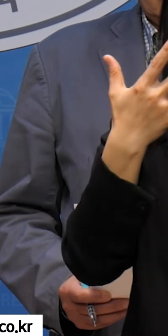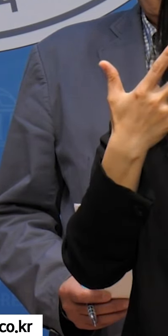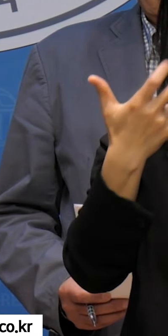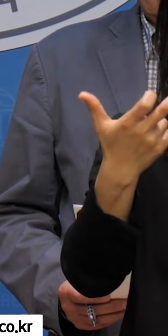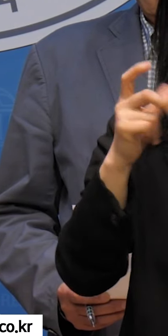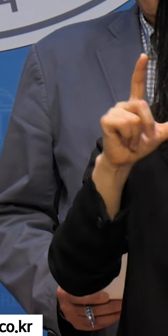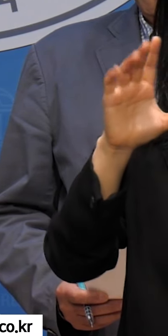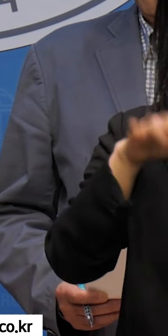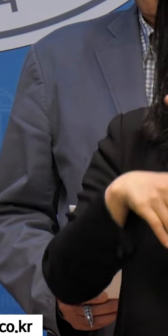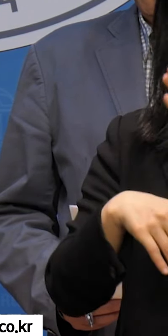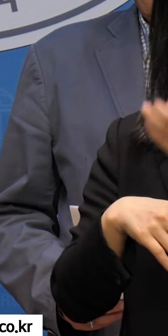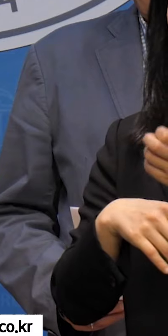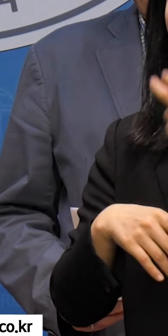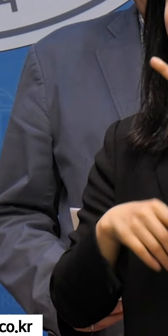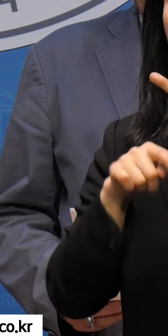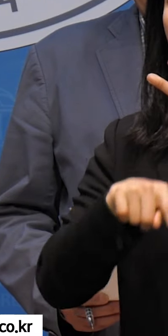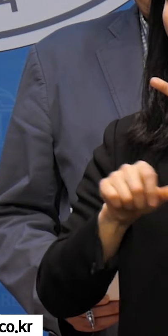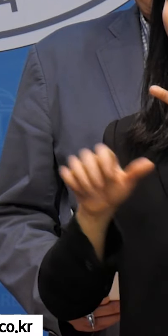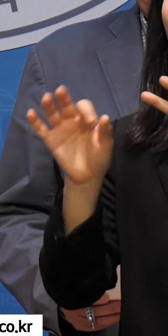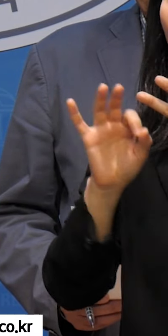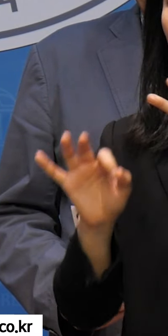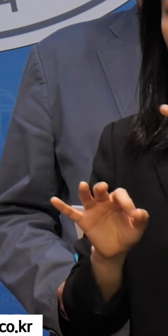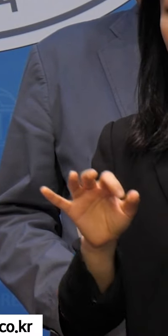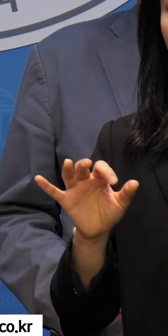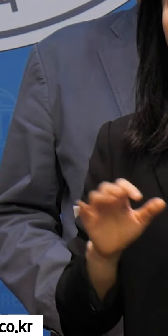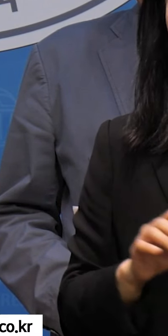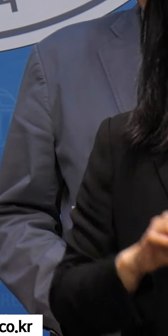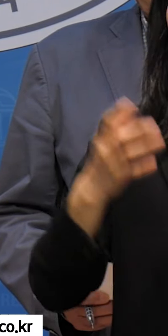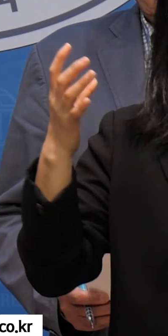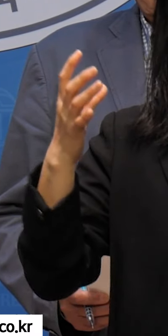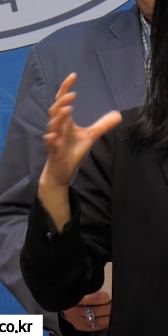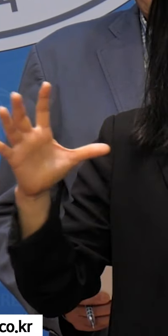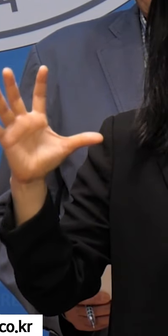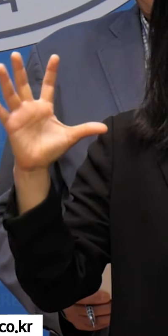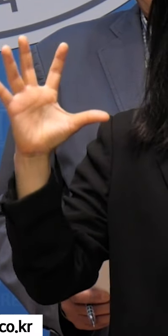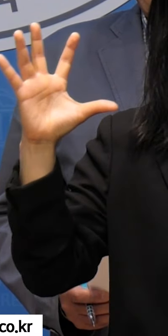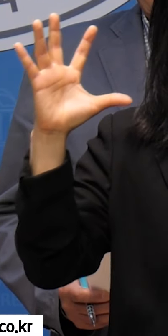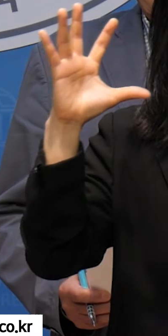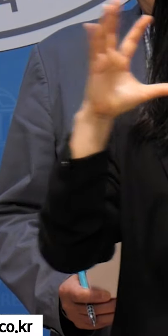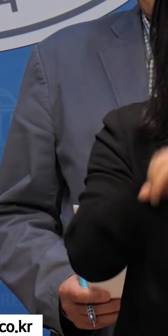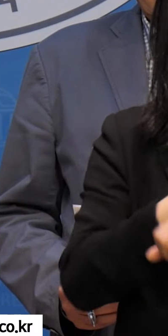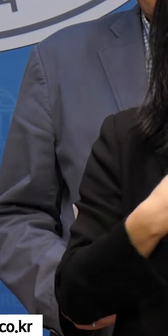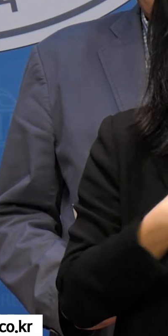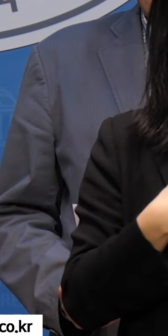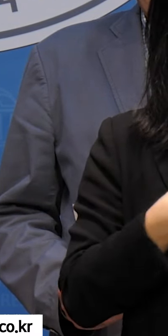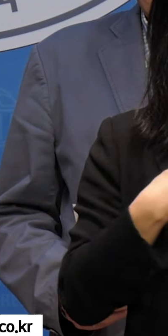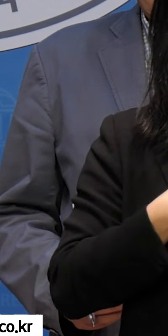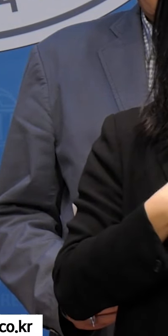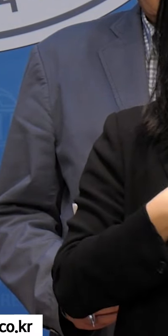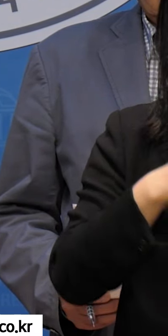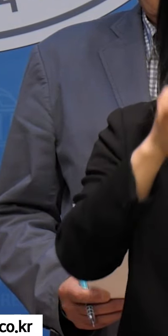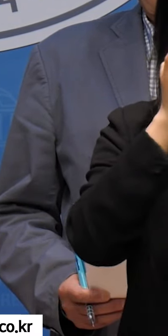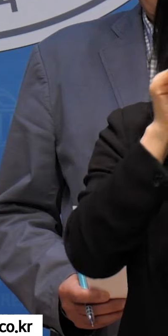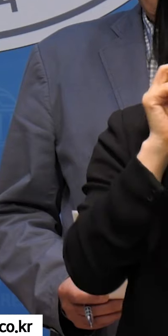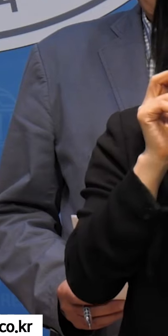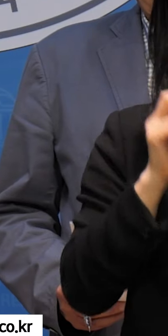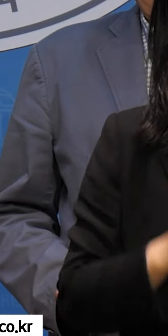2117년에는 96.5%로 사실상 나라 자체가 소멸 상황에 다다른다는